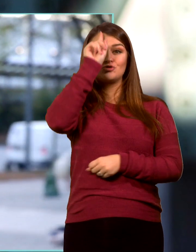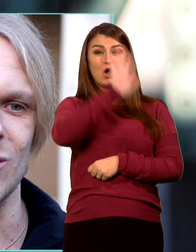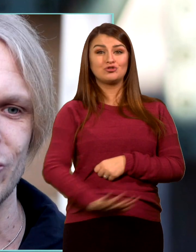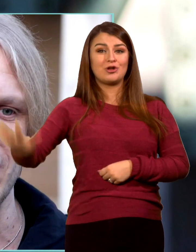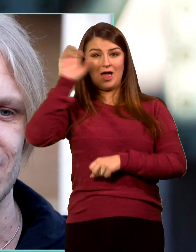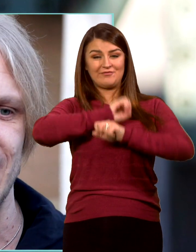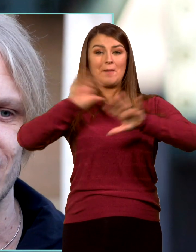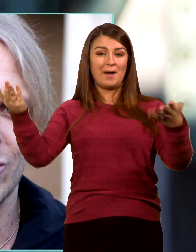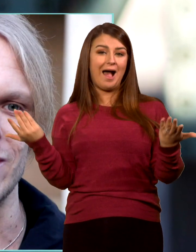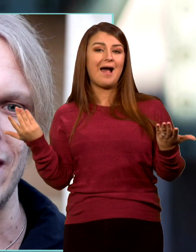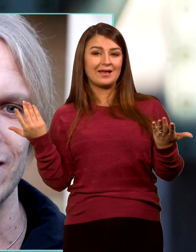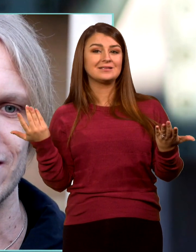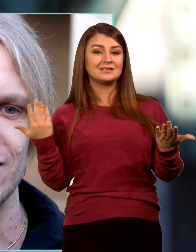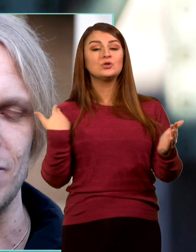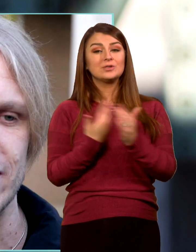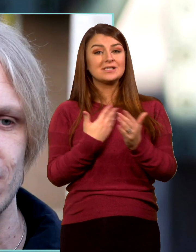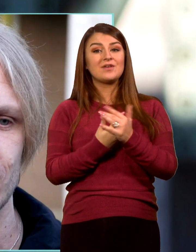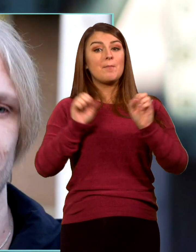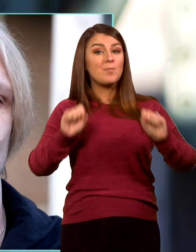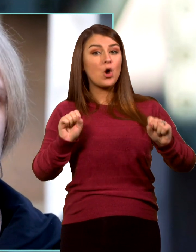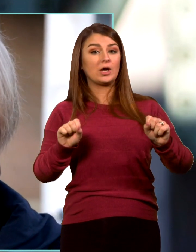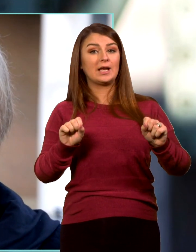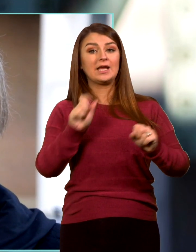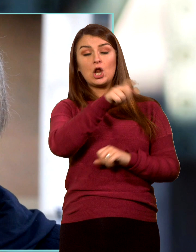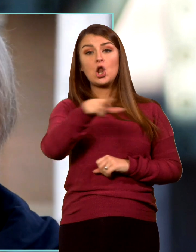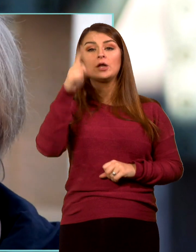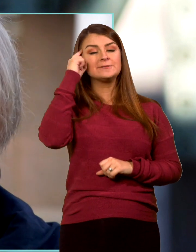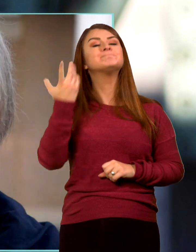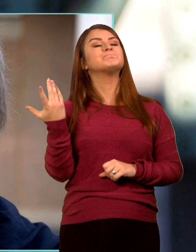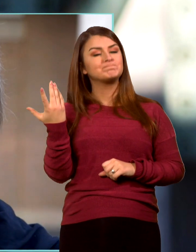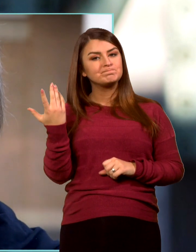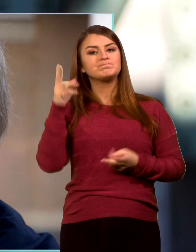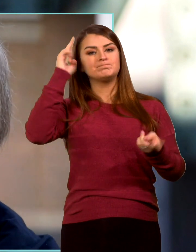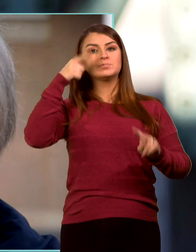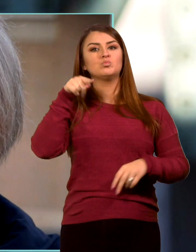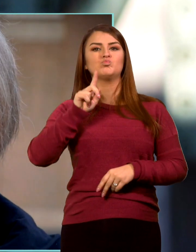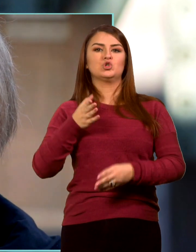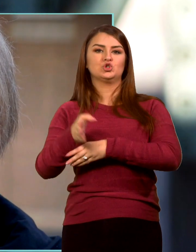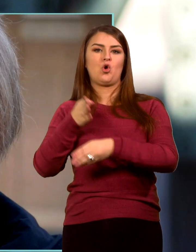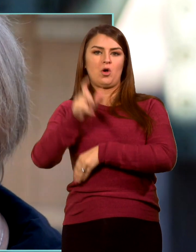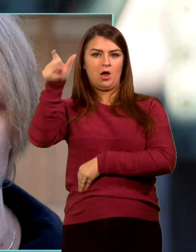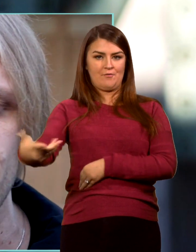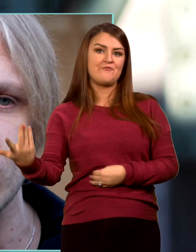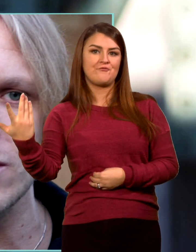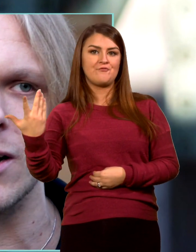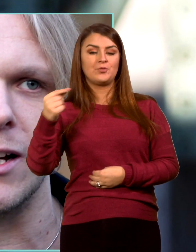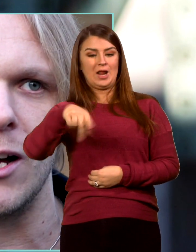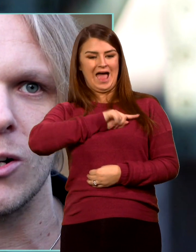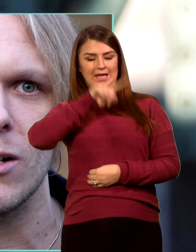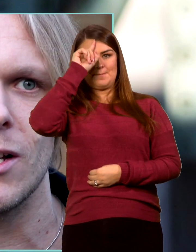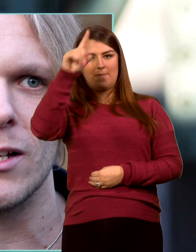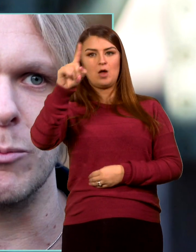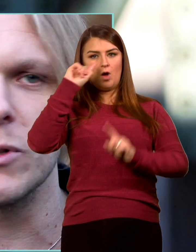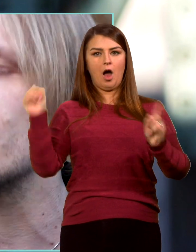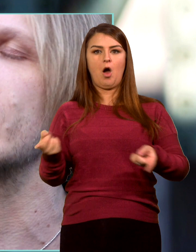verbreiten. Und insofern kann es durchaus sein, dass manche Leute das notwendig erachten, dass solche Störungen passieren, um den eigenen Meinung